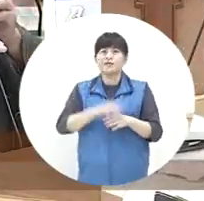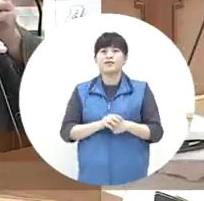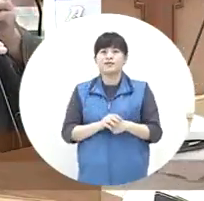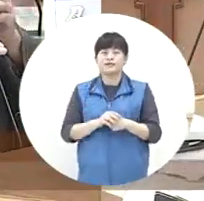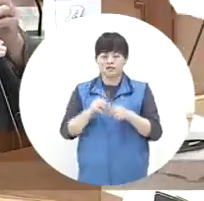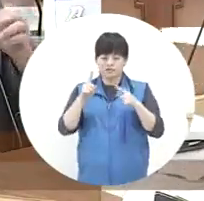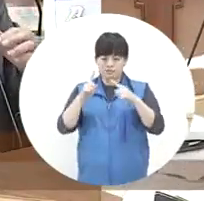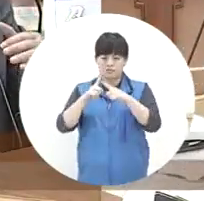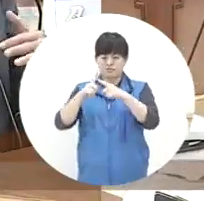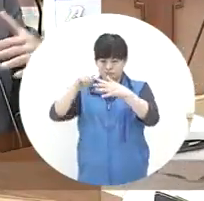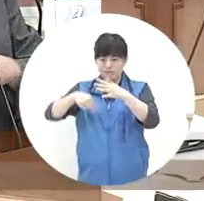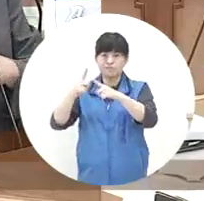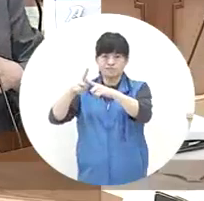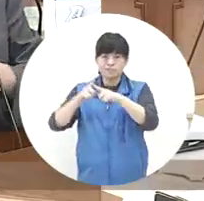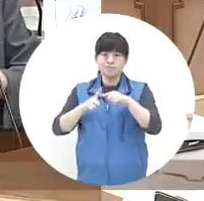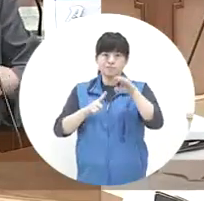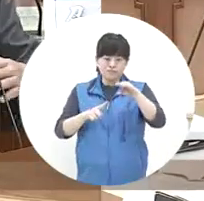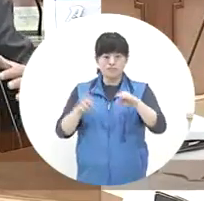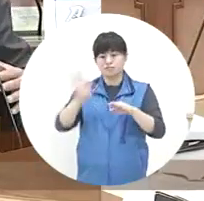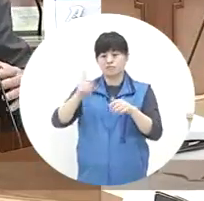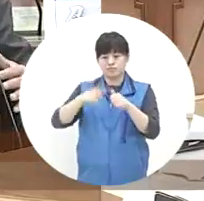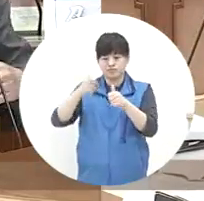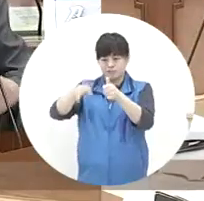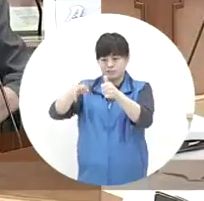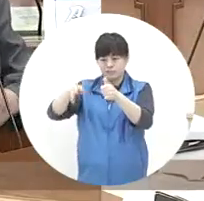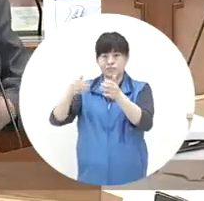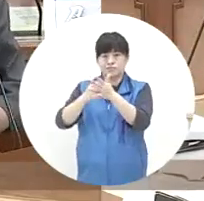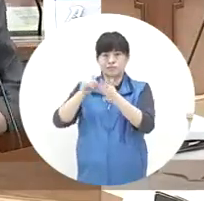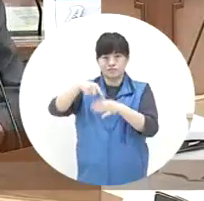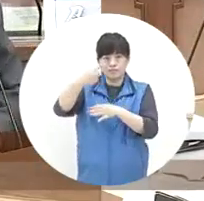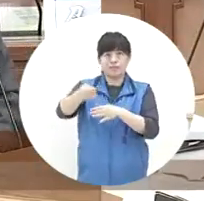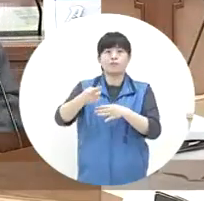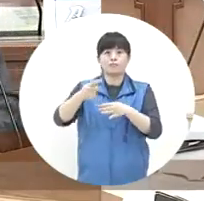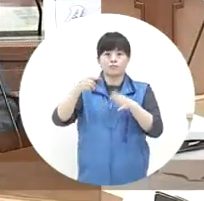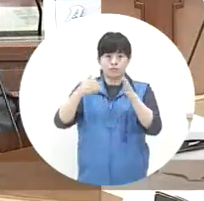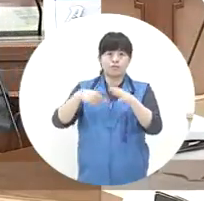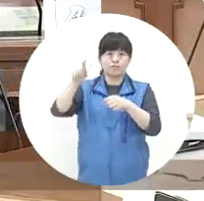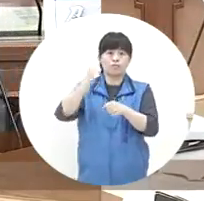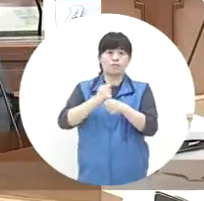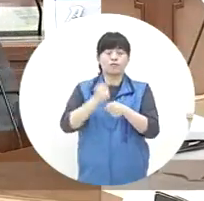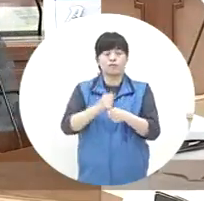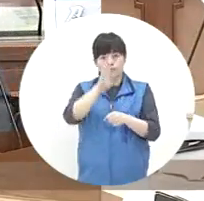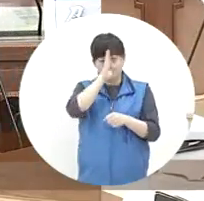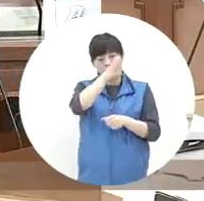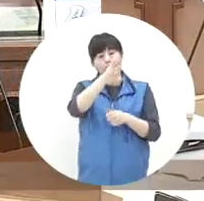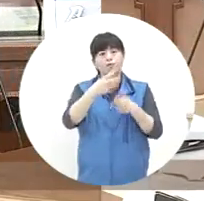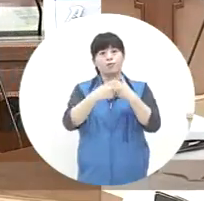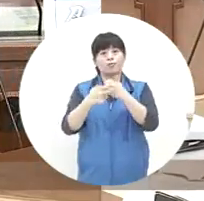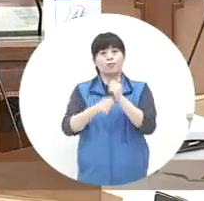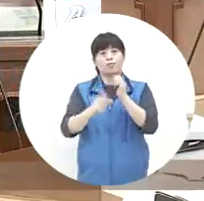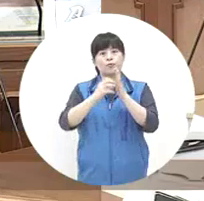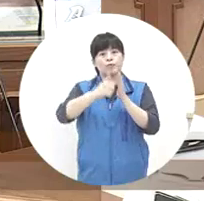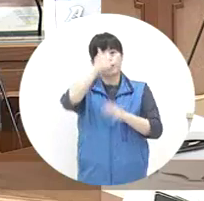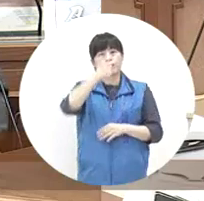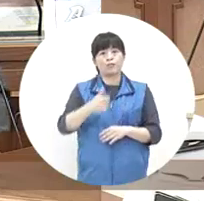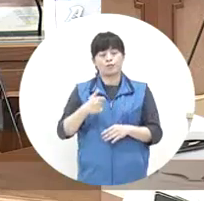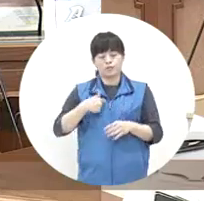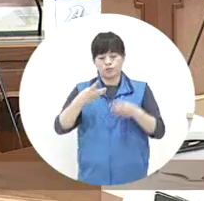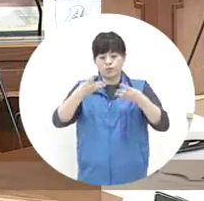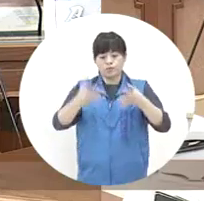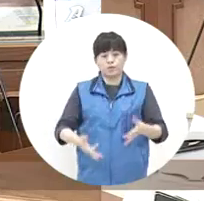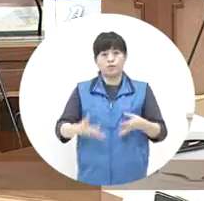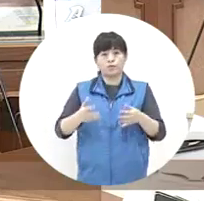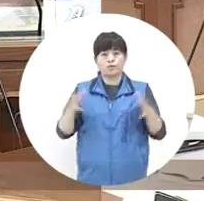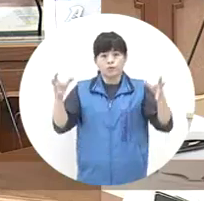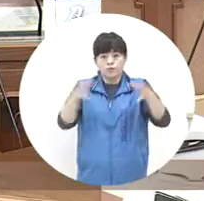车过来，所以我们要经过一个训 练。那我再问卫生局局长哈，请问卫生局局长，我们三重集中